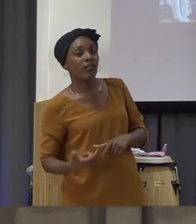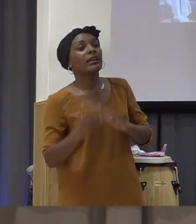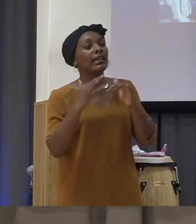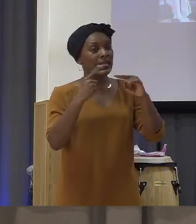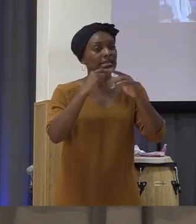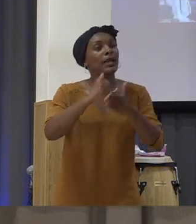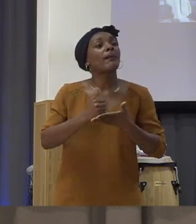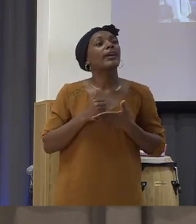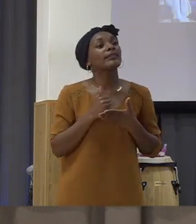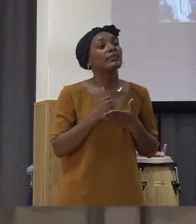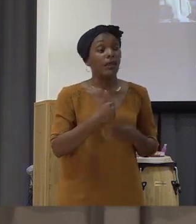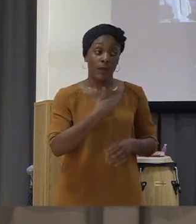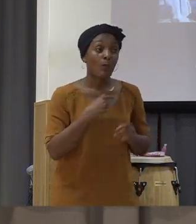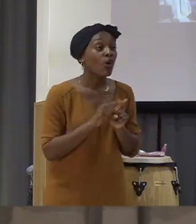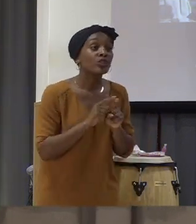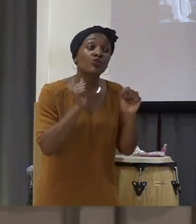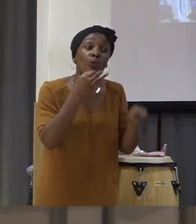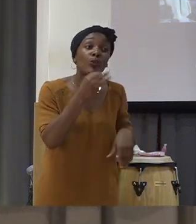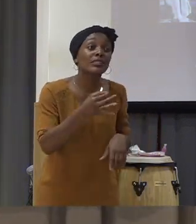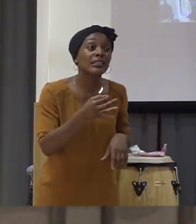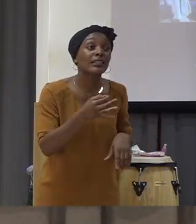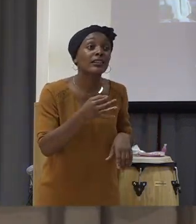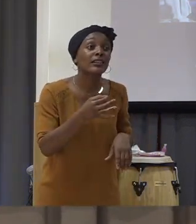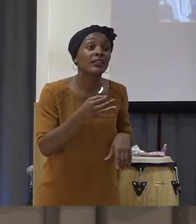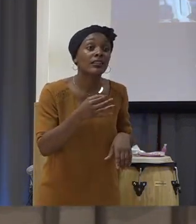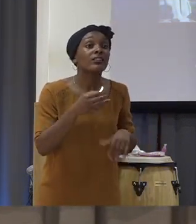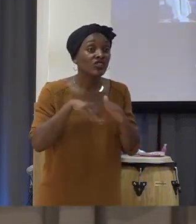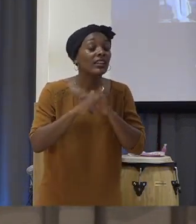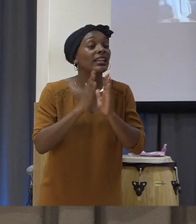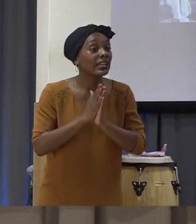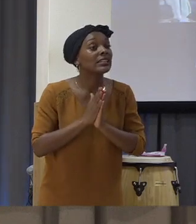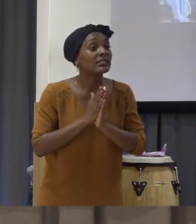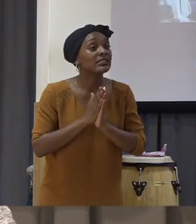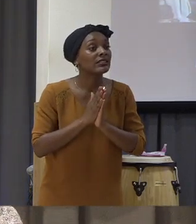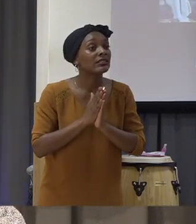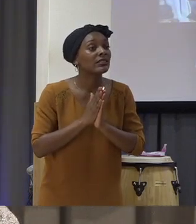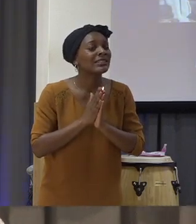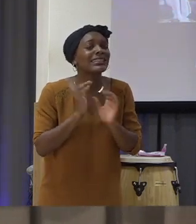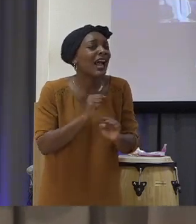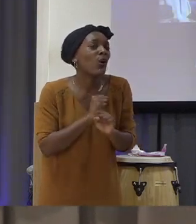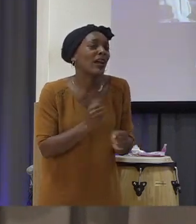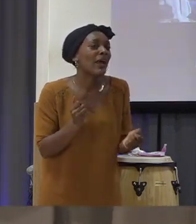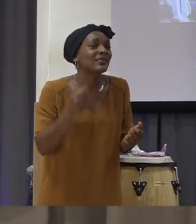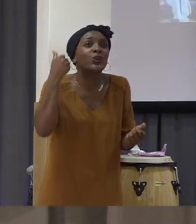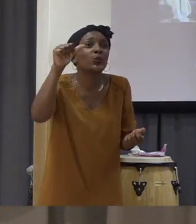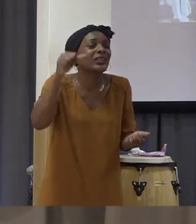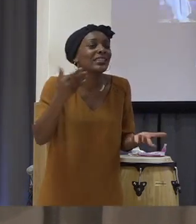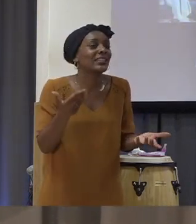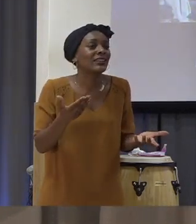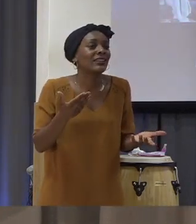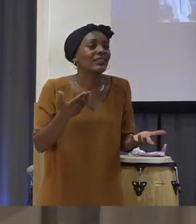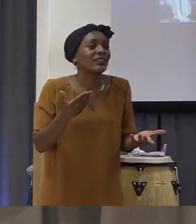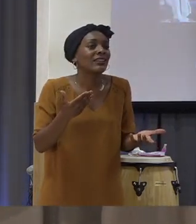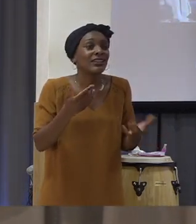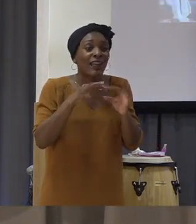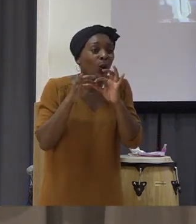moi je peux le dire également, frères et sœurs, que dans l'Église, on vit quelque chose de particulier. On vit